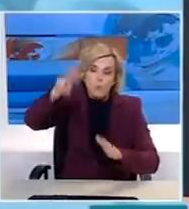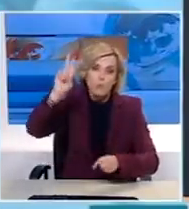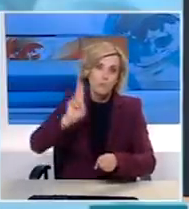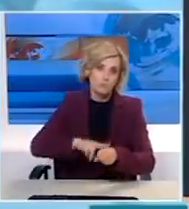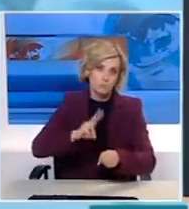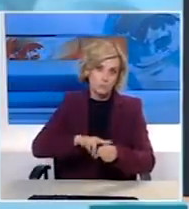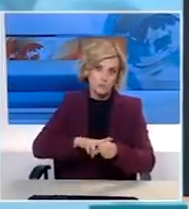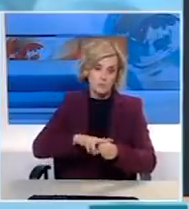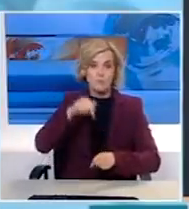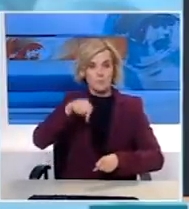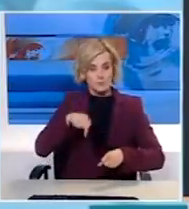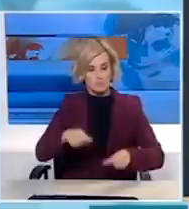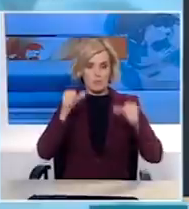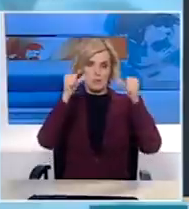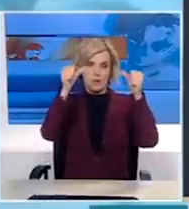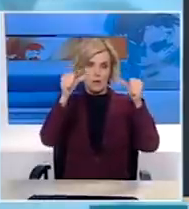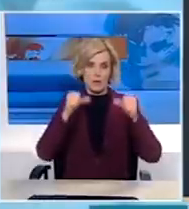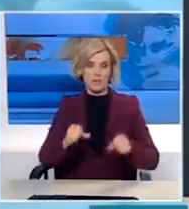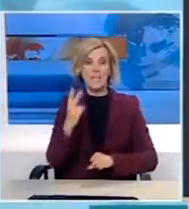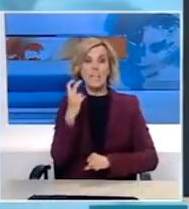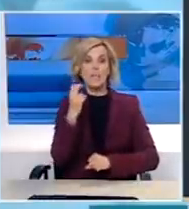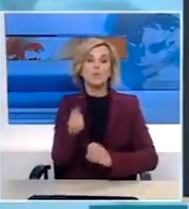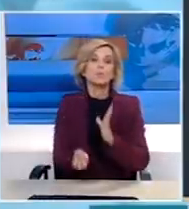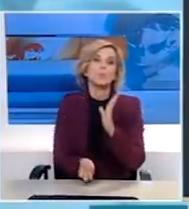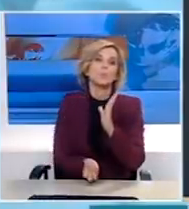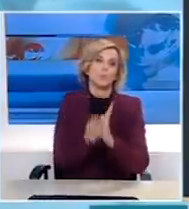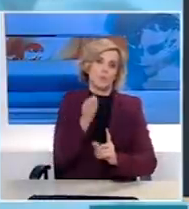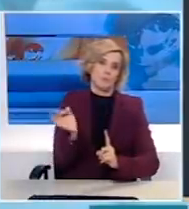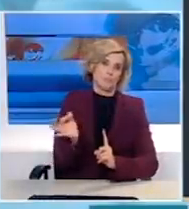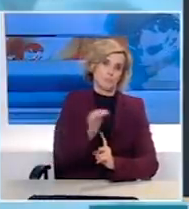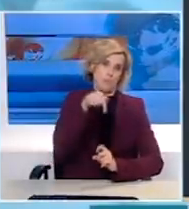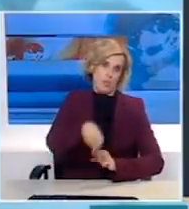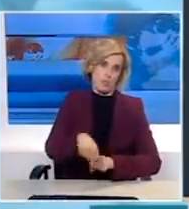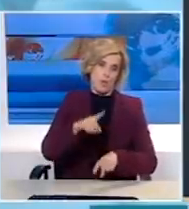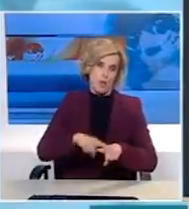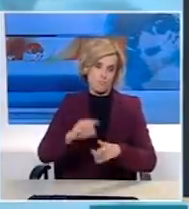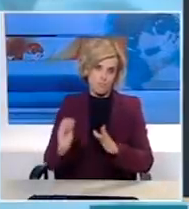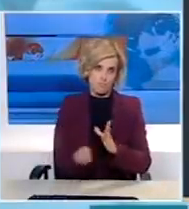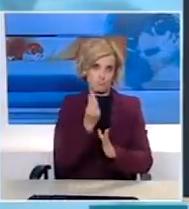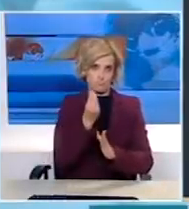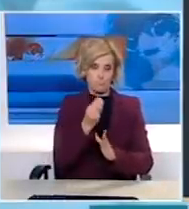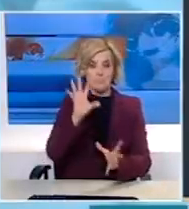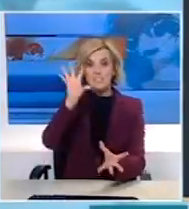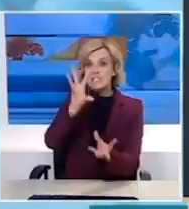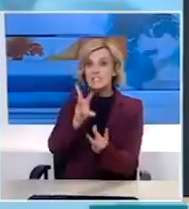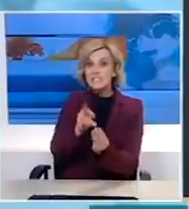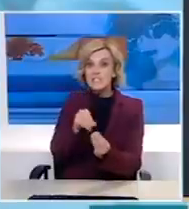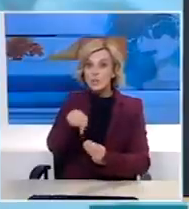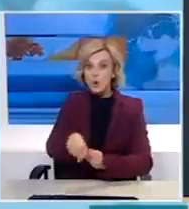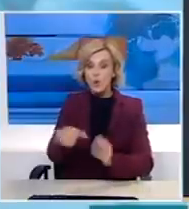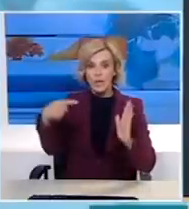Σήμερα ανακοινώνουμε 20 νέα κρούσματα του νέου ιού στη χώρα. Ο συνολικός αριθμός των κρουσμάτων